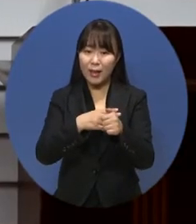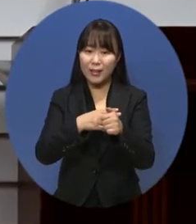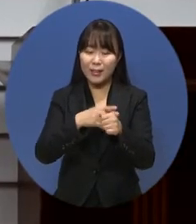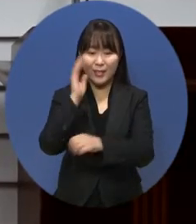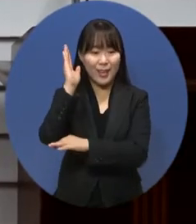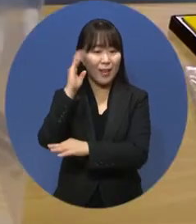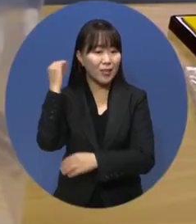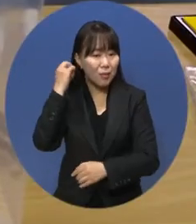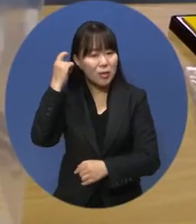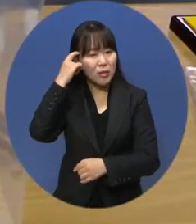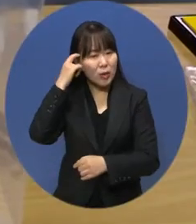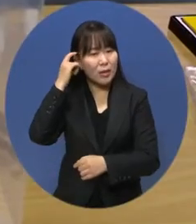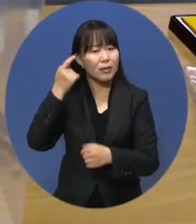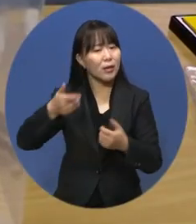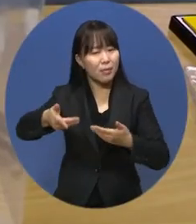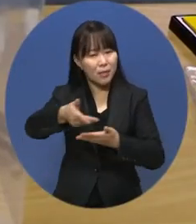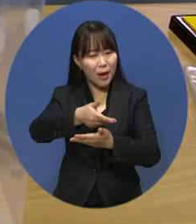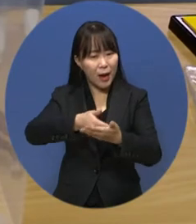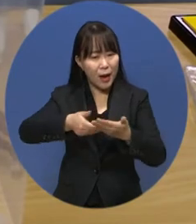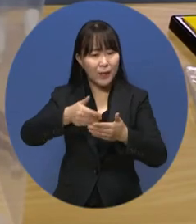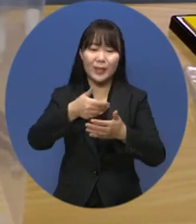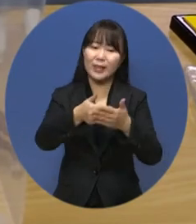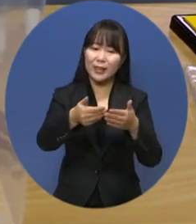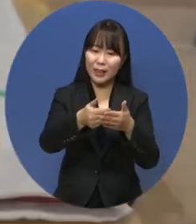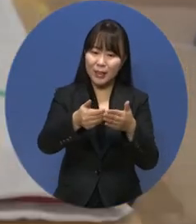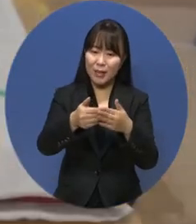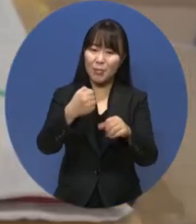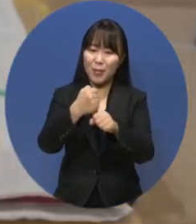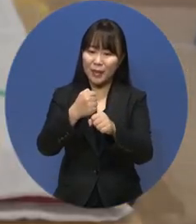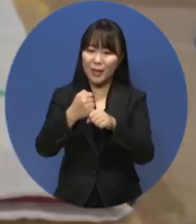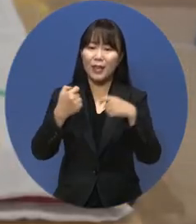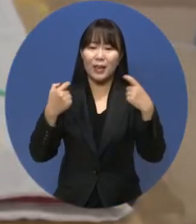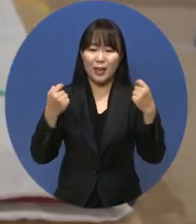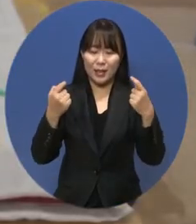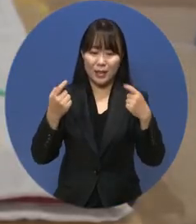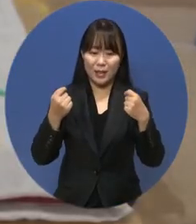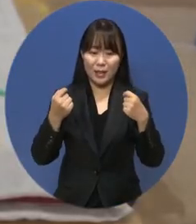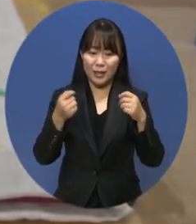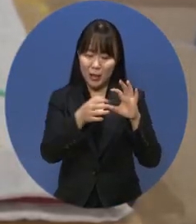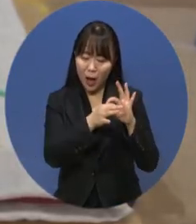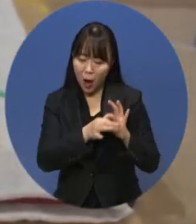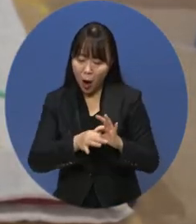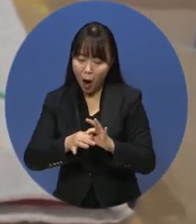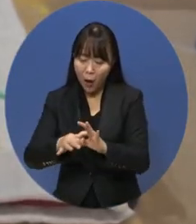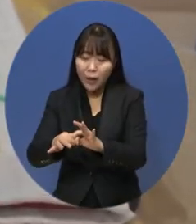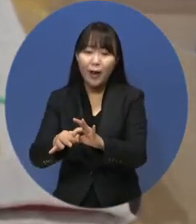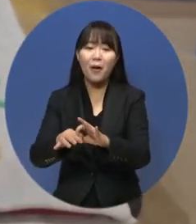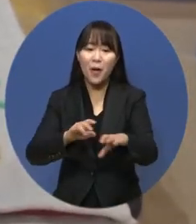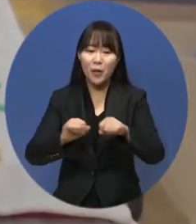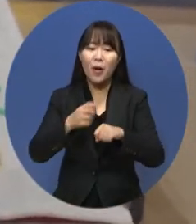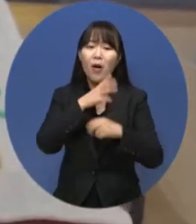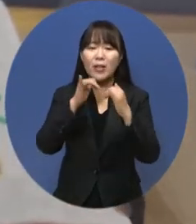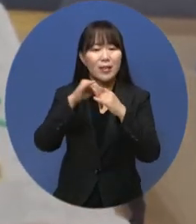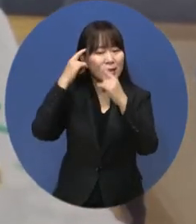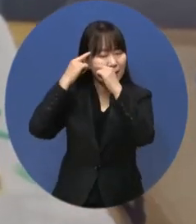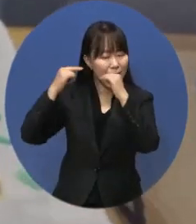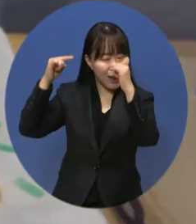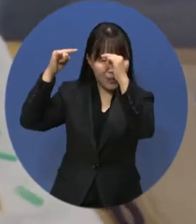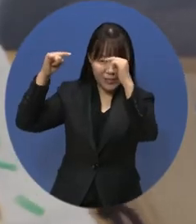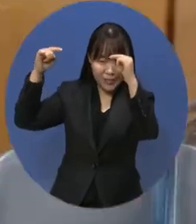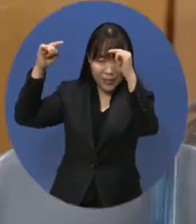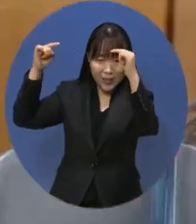서로의 생각을 나누고 없고 그 얘기 만들기와 같은 연계되는 활동으로 어르신들의 상상력의